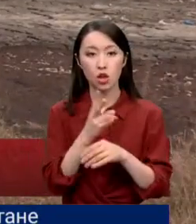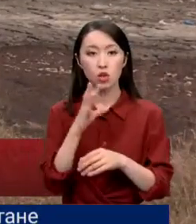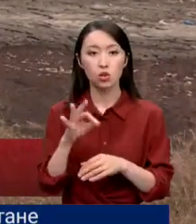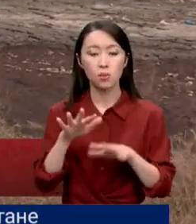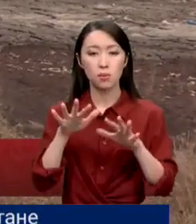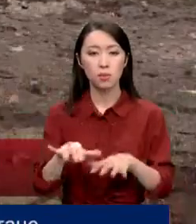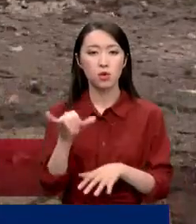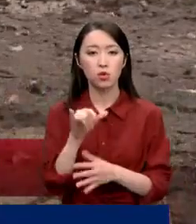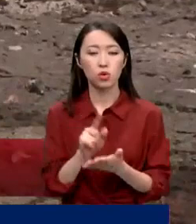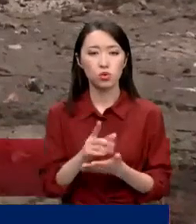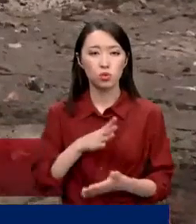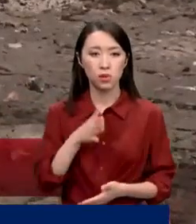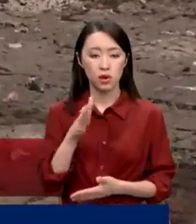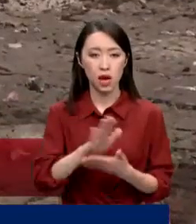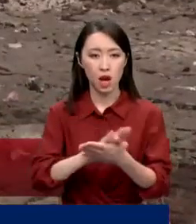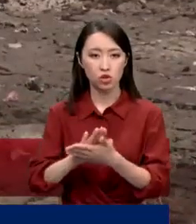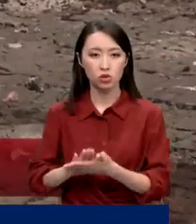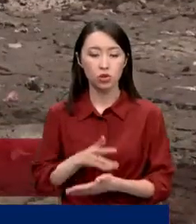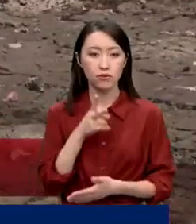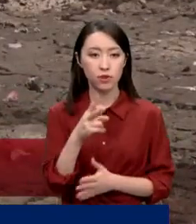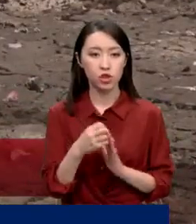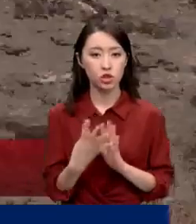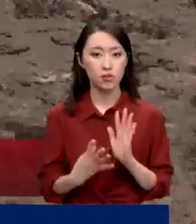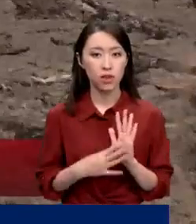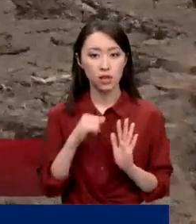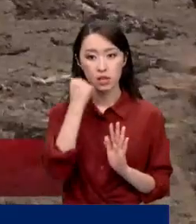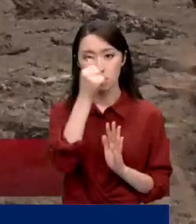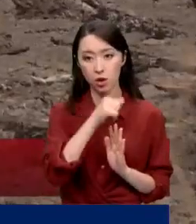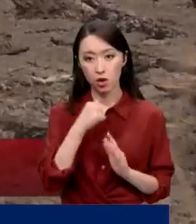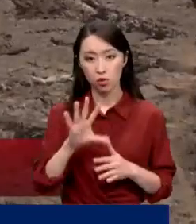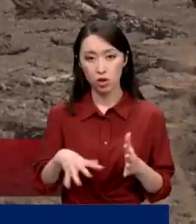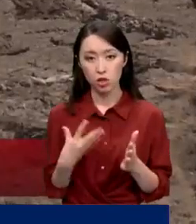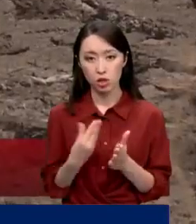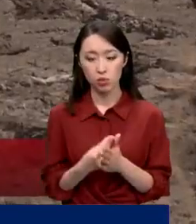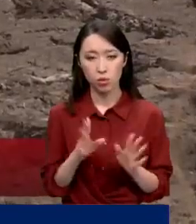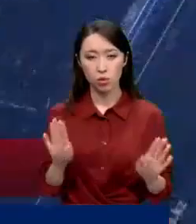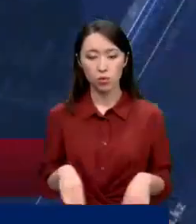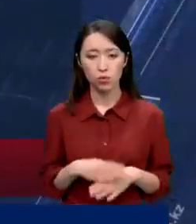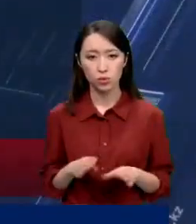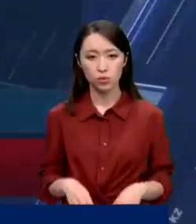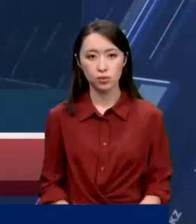который должен был приступить к процессу очистки еще в 2019 году, до сих пор бездействует.